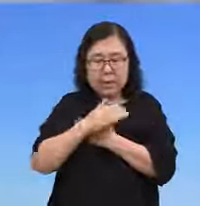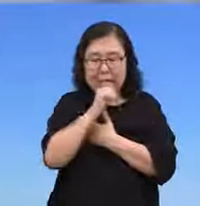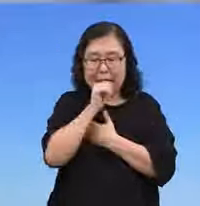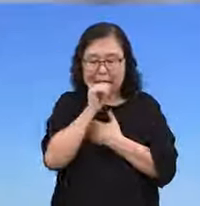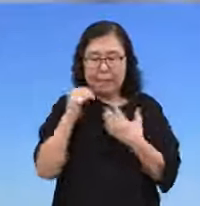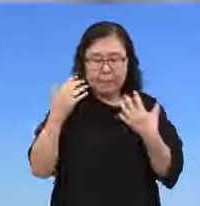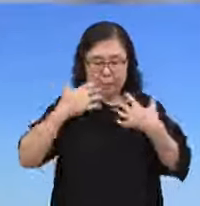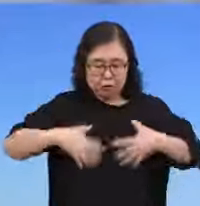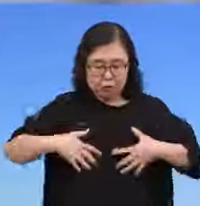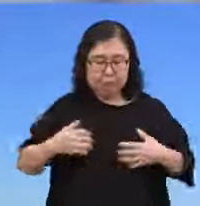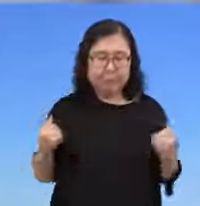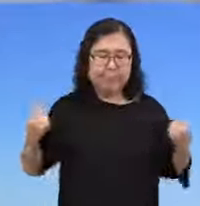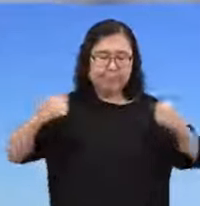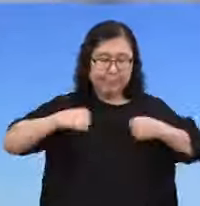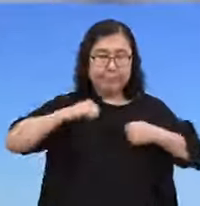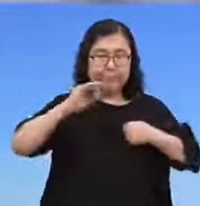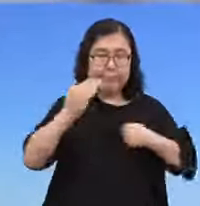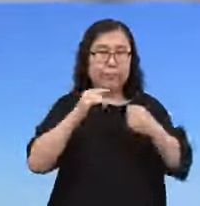아닙니까?